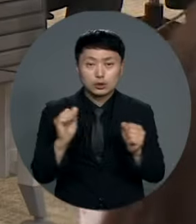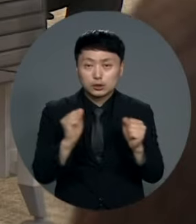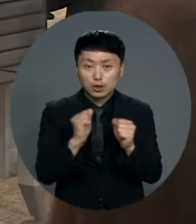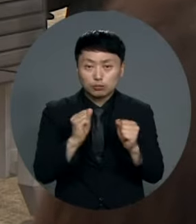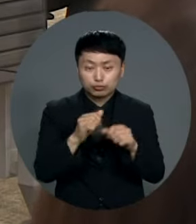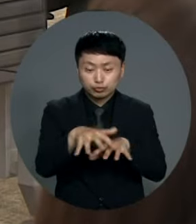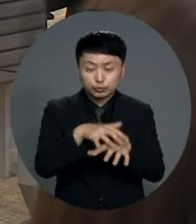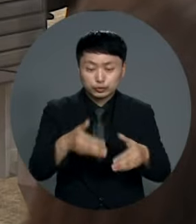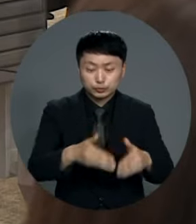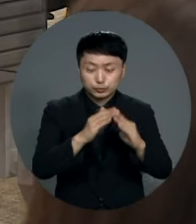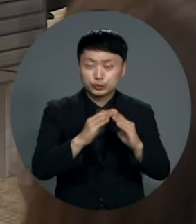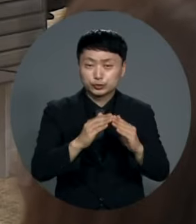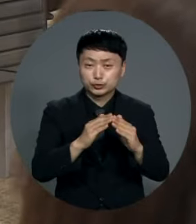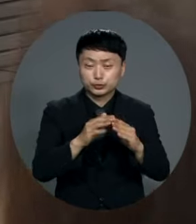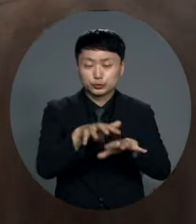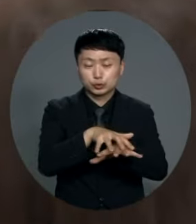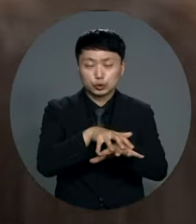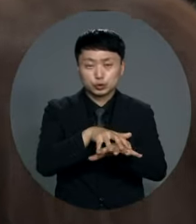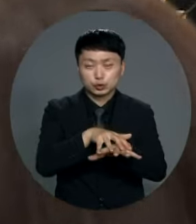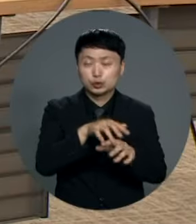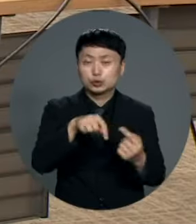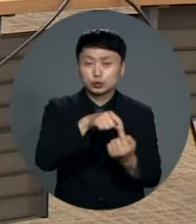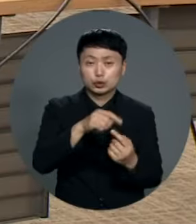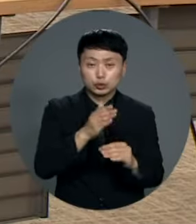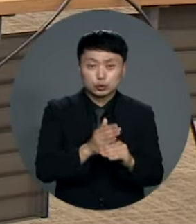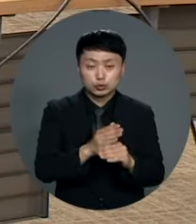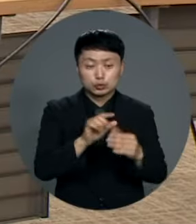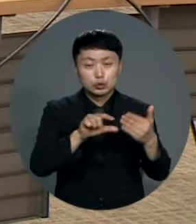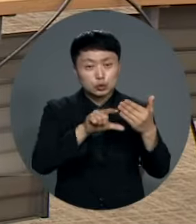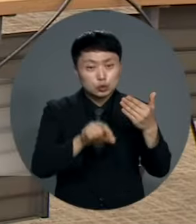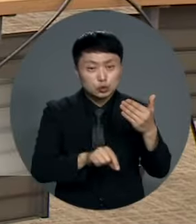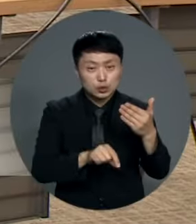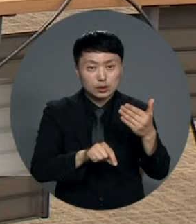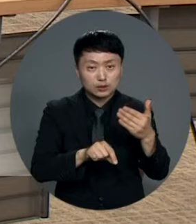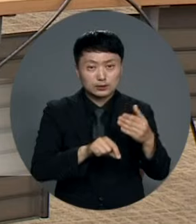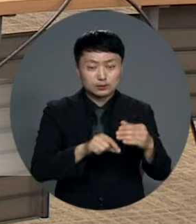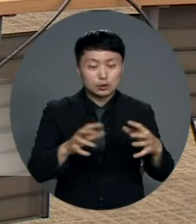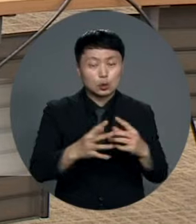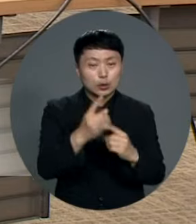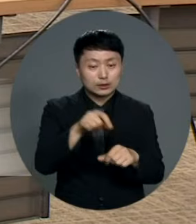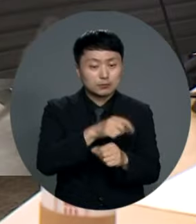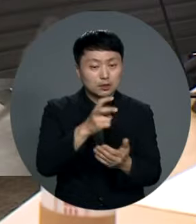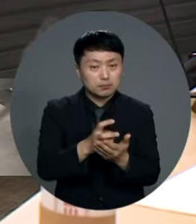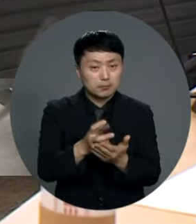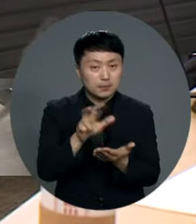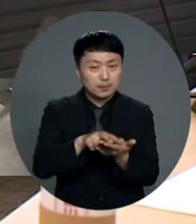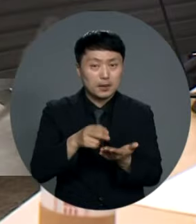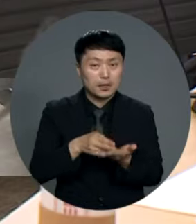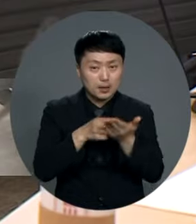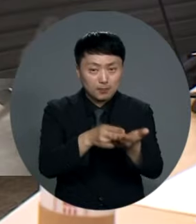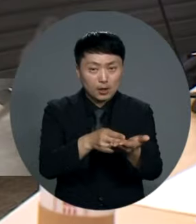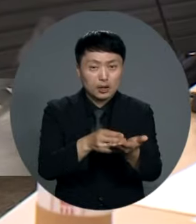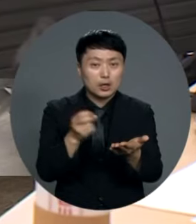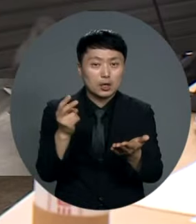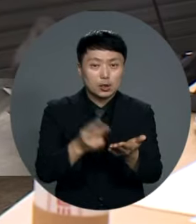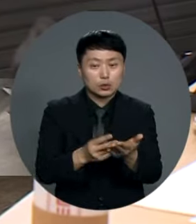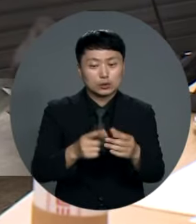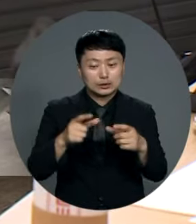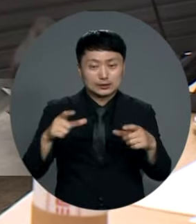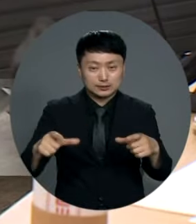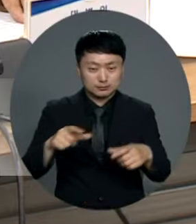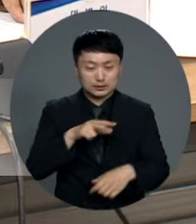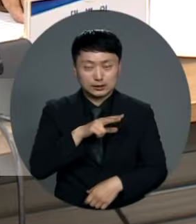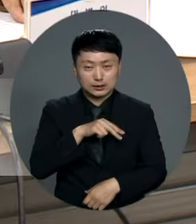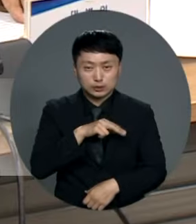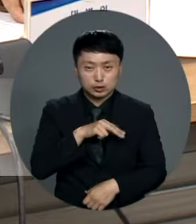대구경북행정통합추진단을 신설해 운영에 들어갔습니다. 오는 9월에 통합특별법안을 발의하고 10월에 지방의회 동의 과정을